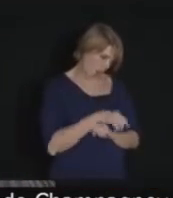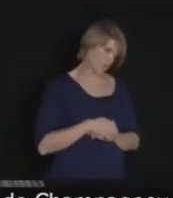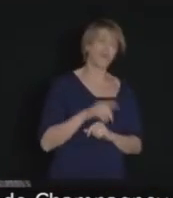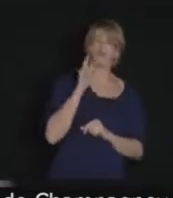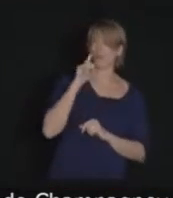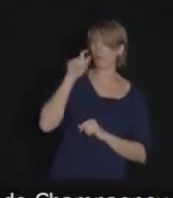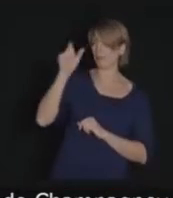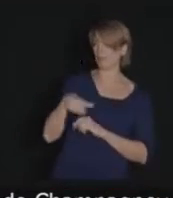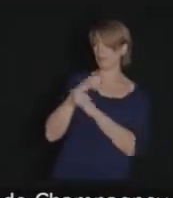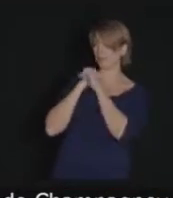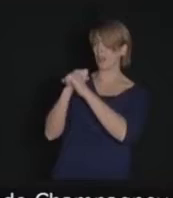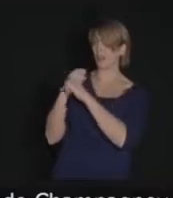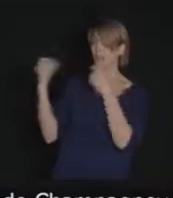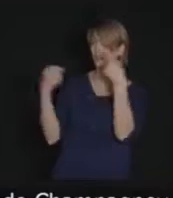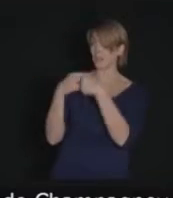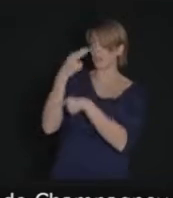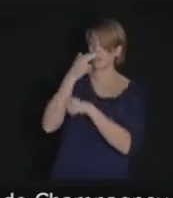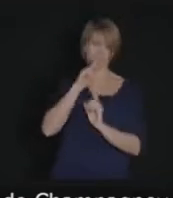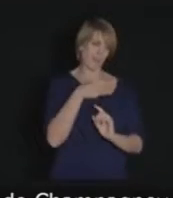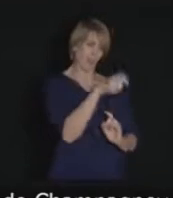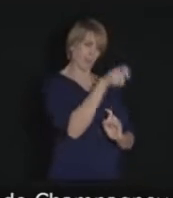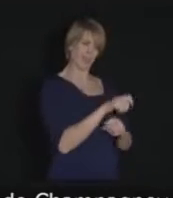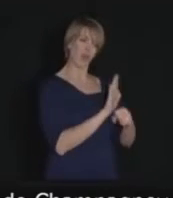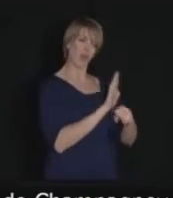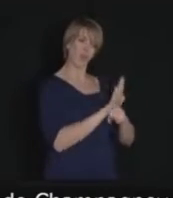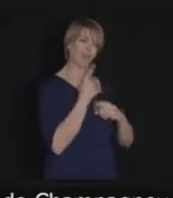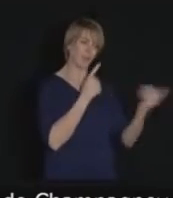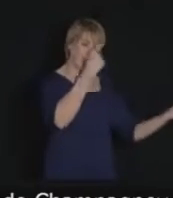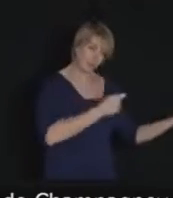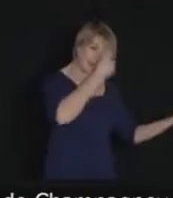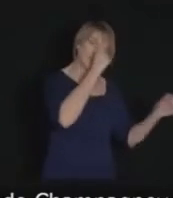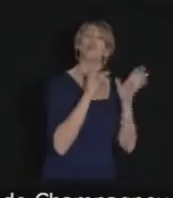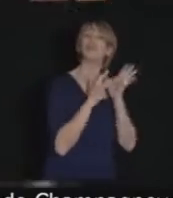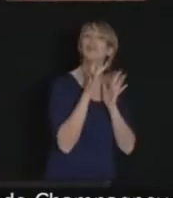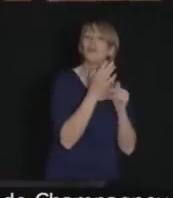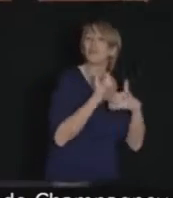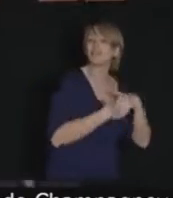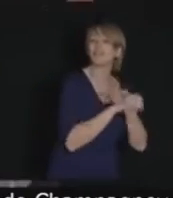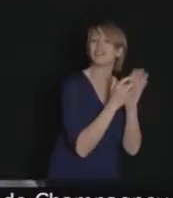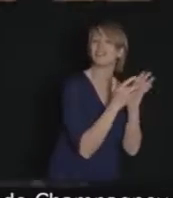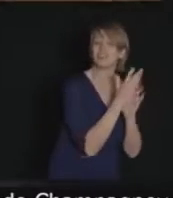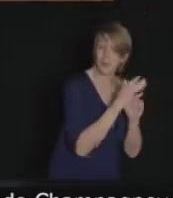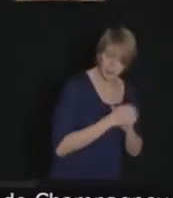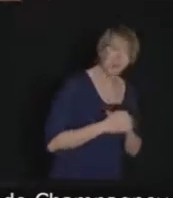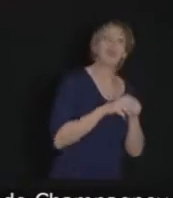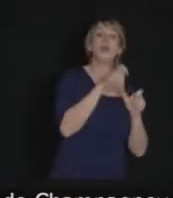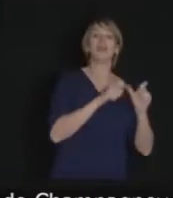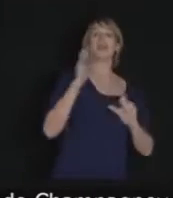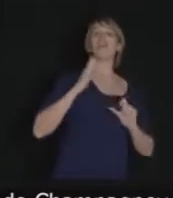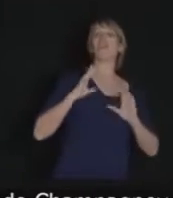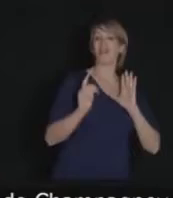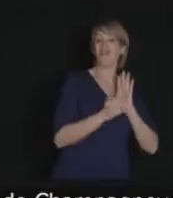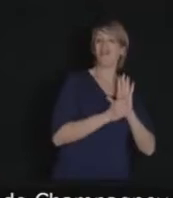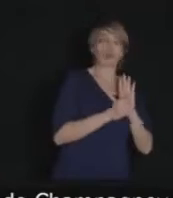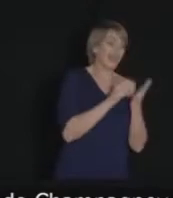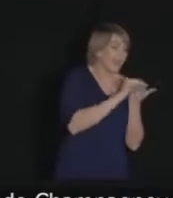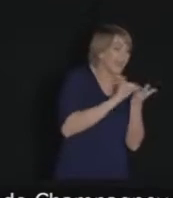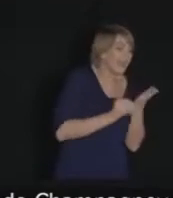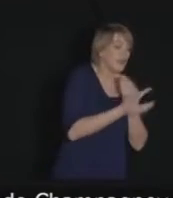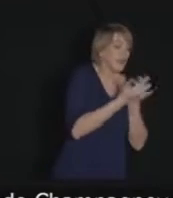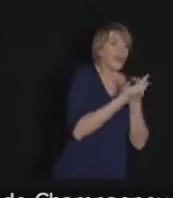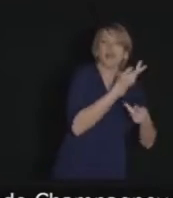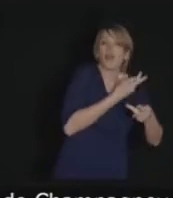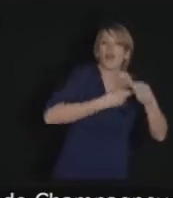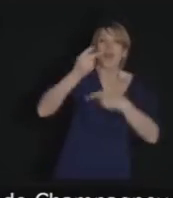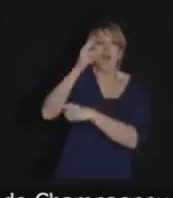fait-il qu'on vende comme des marchandises des êtres humains, qui plus est, dont un des représentants a honoré notre Seigneur à sa naissance? Qu'est-ce que c'est que cette histoire? Et ces braves gens ont écrit au